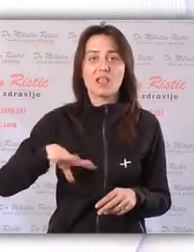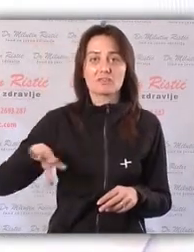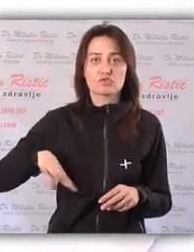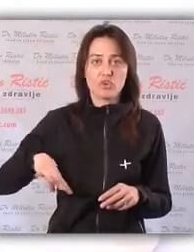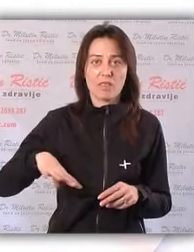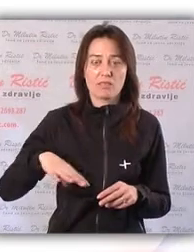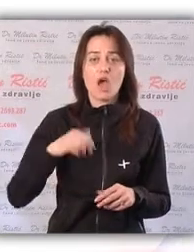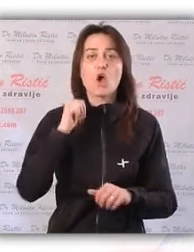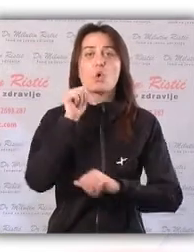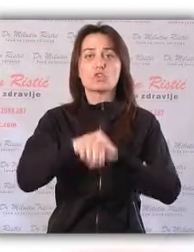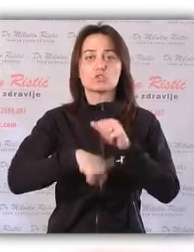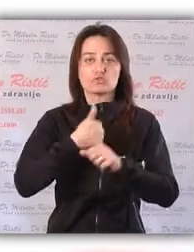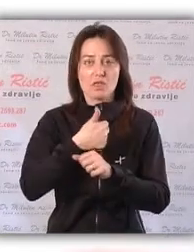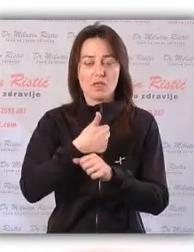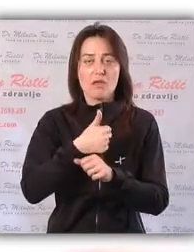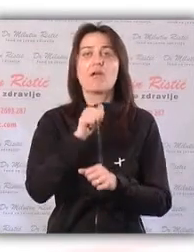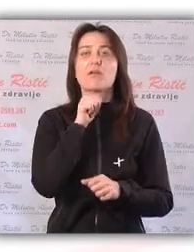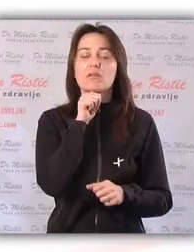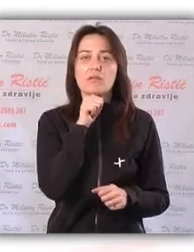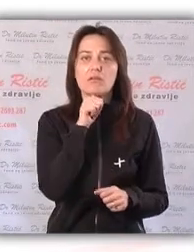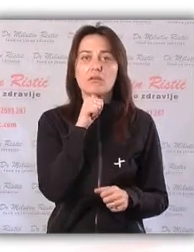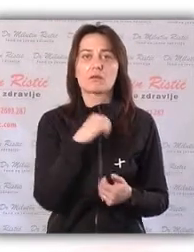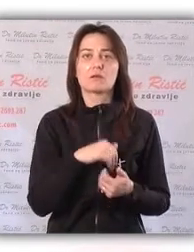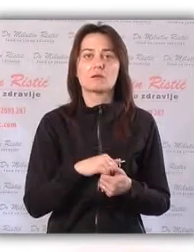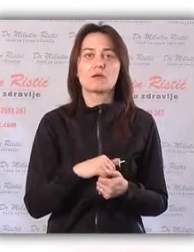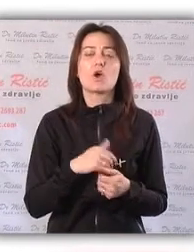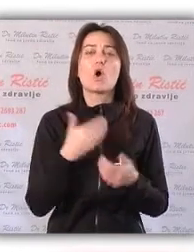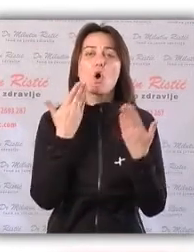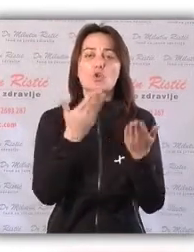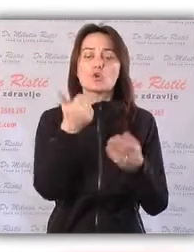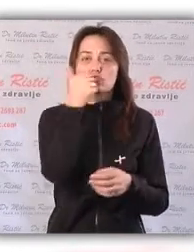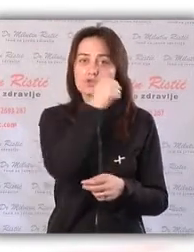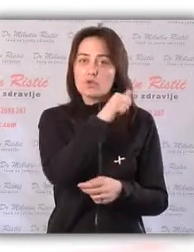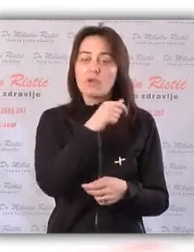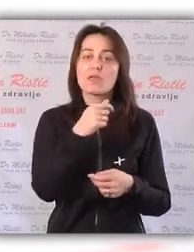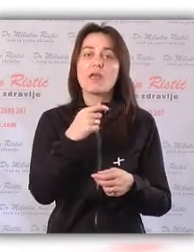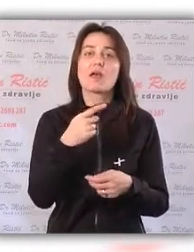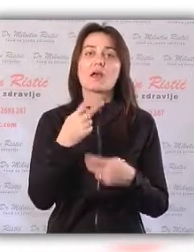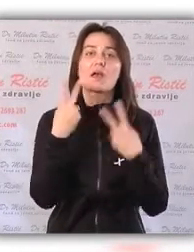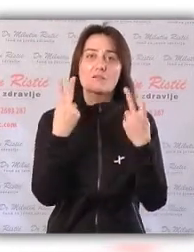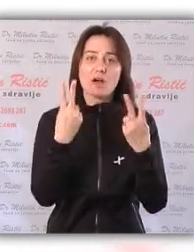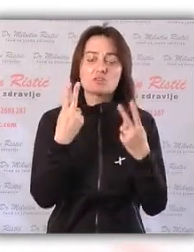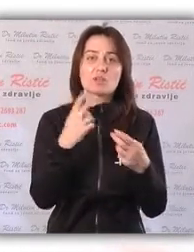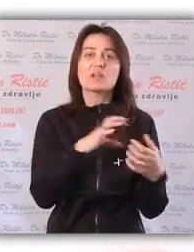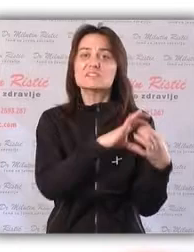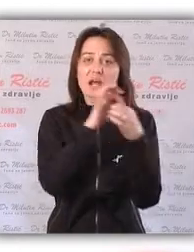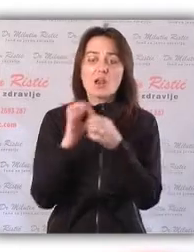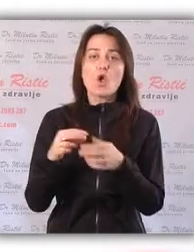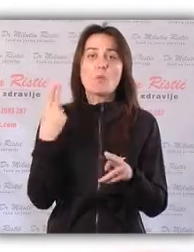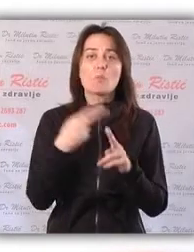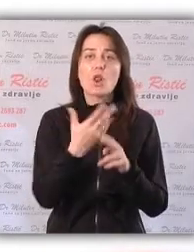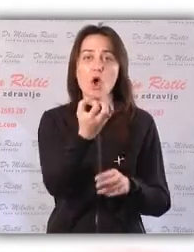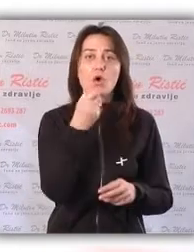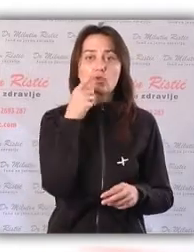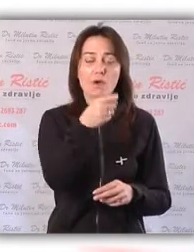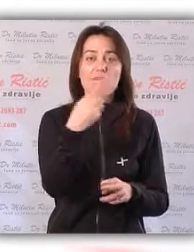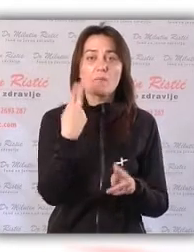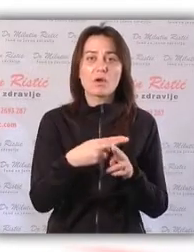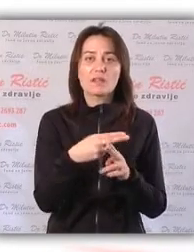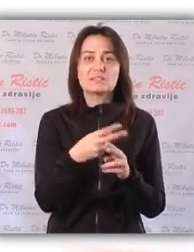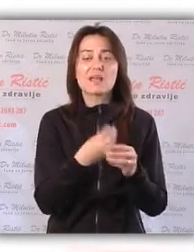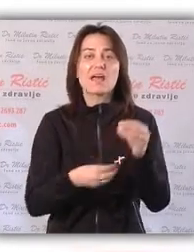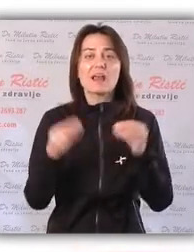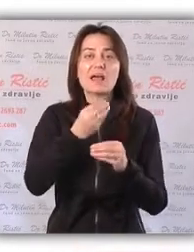oboli 4000 žena godišnje. I ono što je značajno je takođe da učestalost obolevanja od